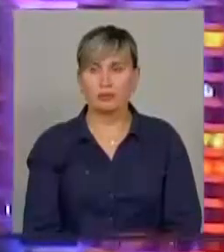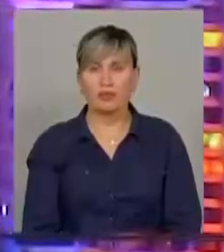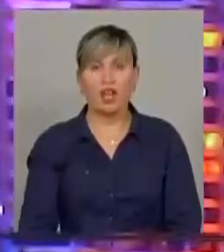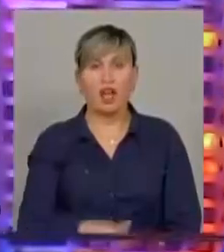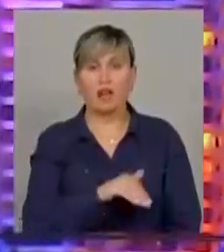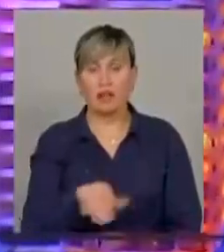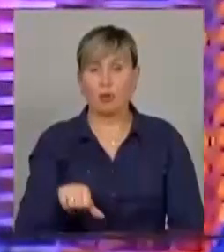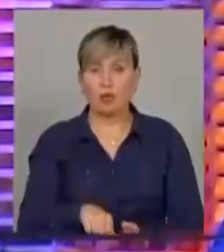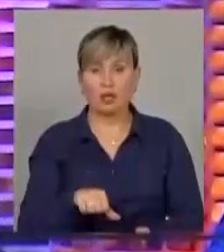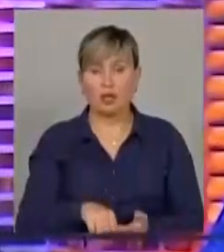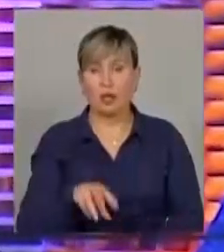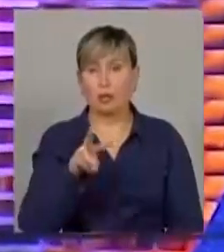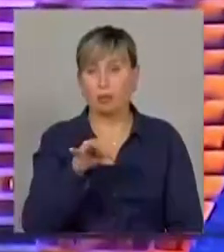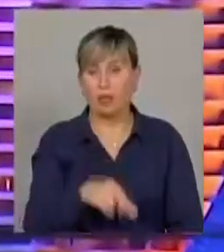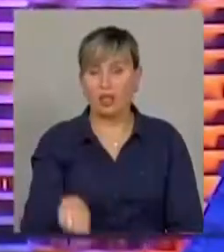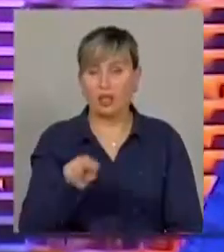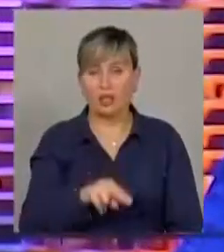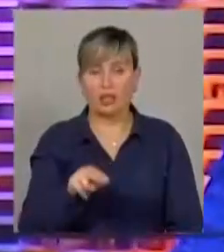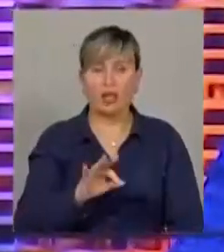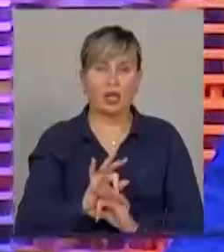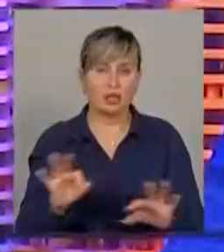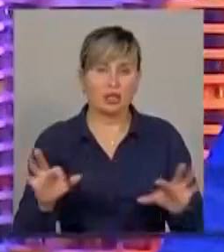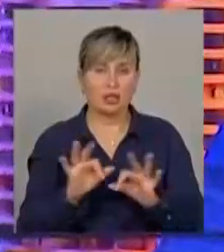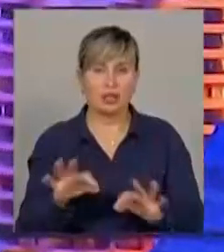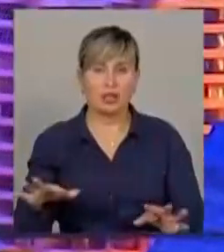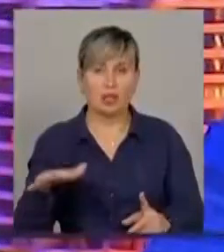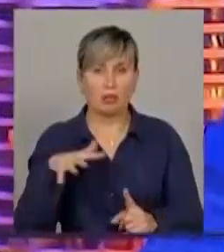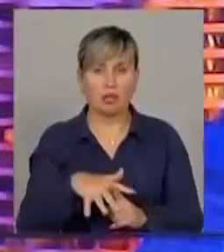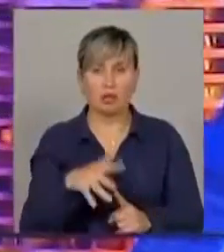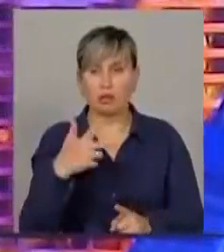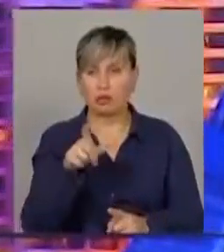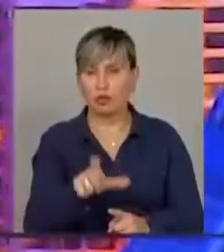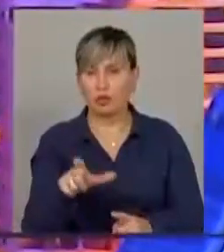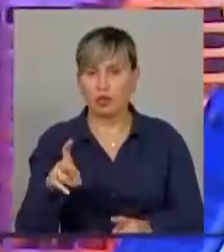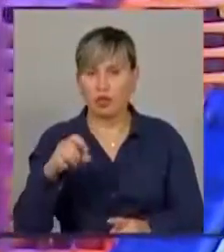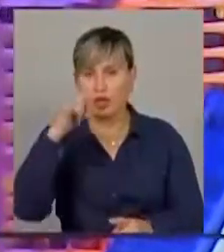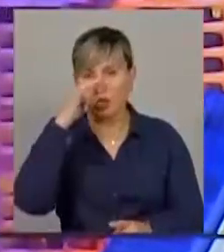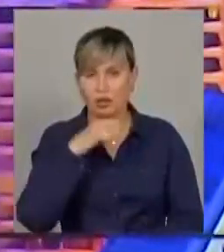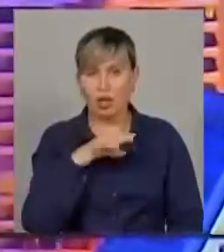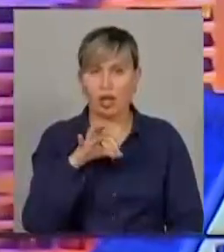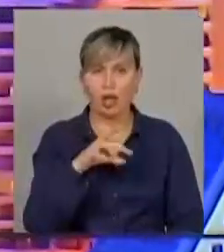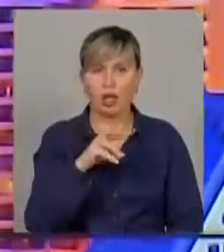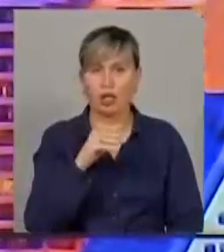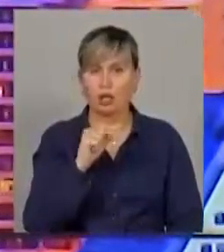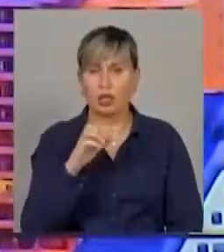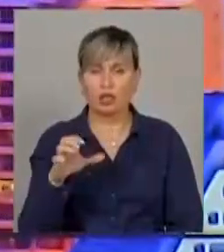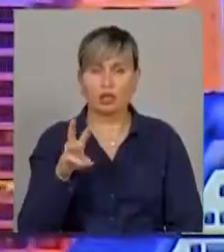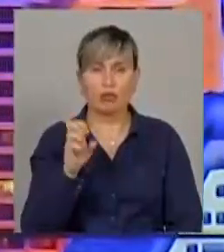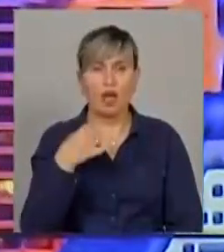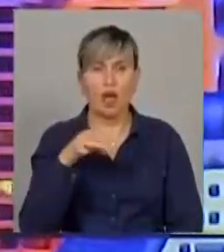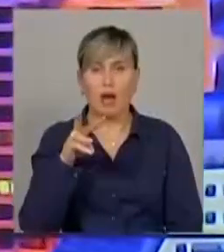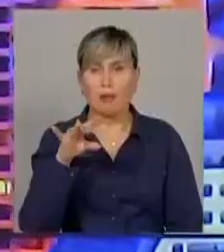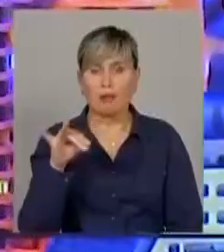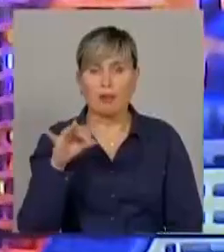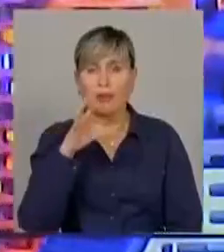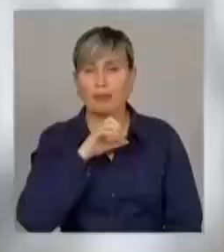Официальный представитель МИД Айбек Смадияров прокомментировал нападение трех человек на казахстанца Олжаса Каныбека в Майами. Напомню,